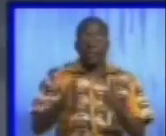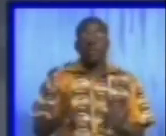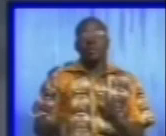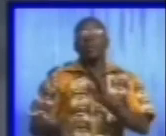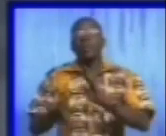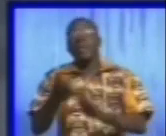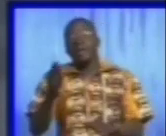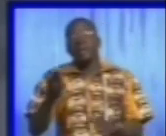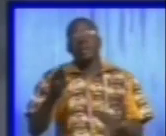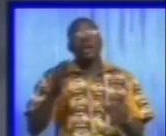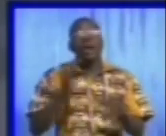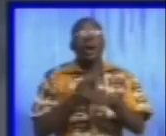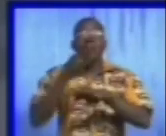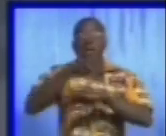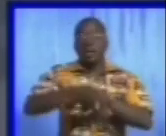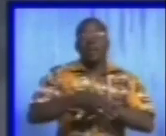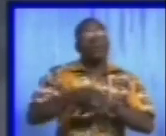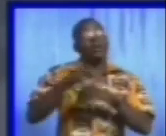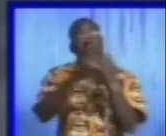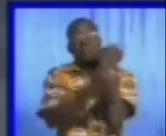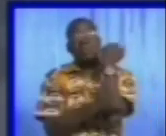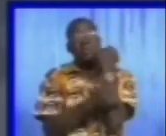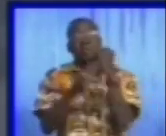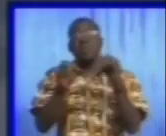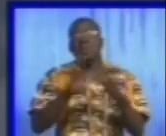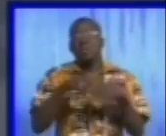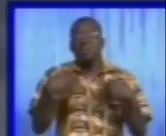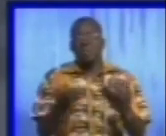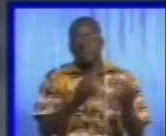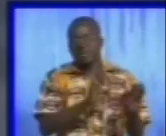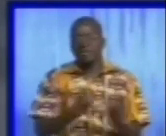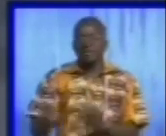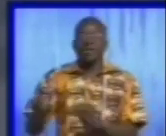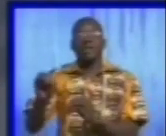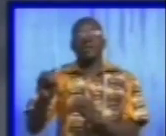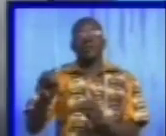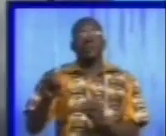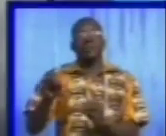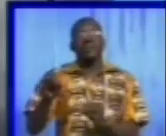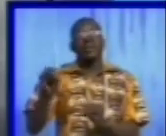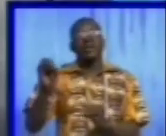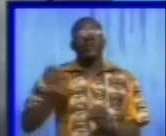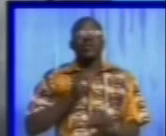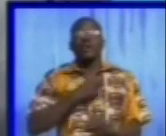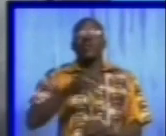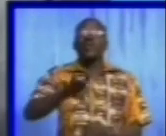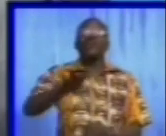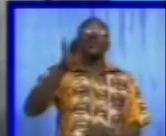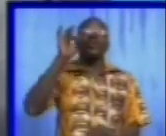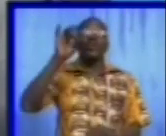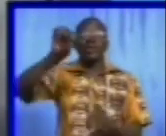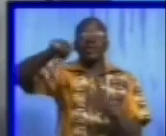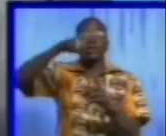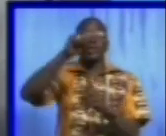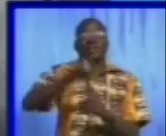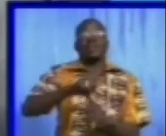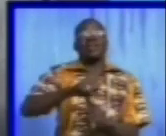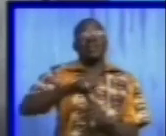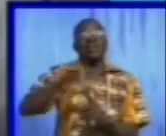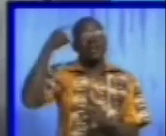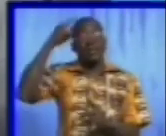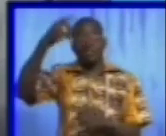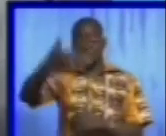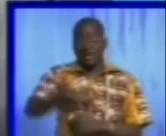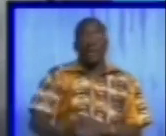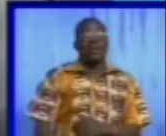concrètement à travers le territoire, comment ça s'organise ? Des sites ont été identifiés sur l'ensemble du territoire national qui vont